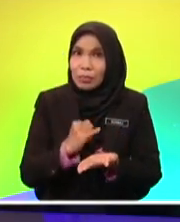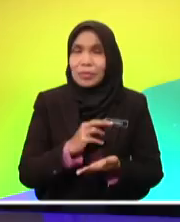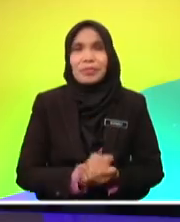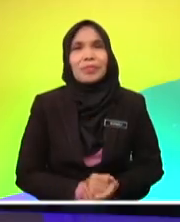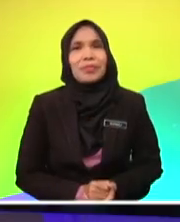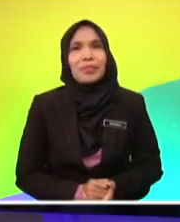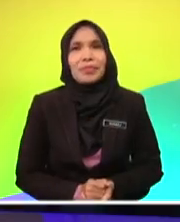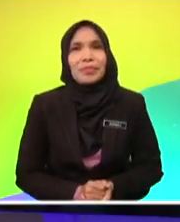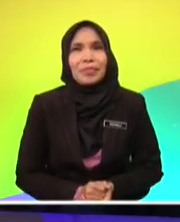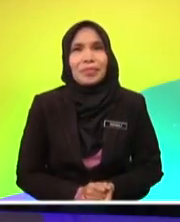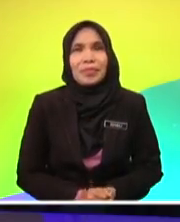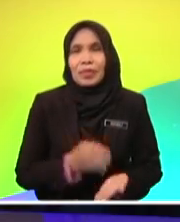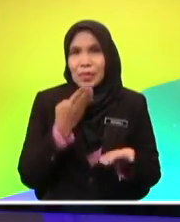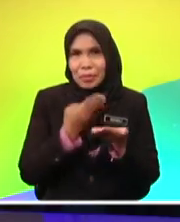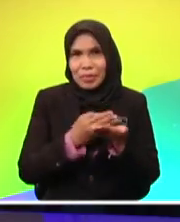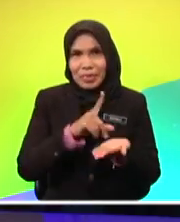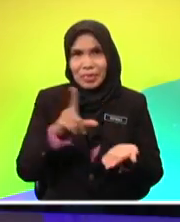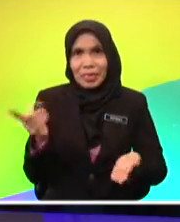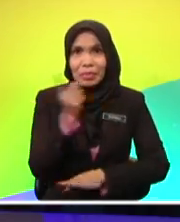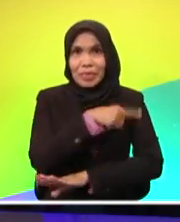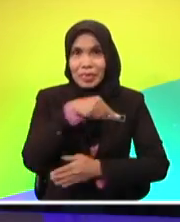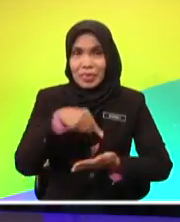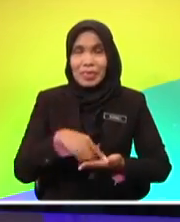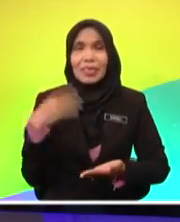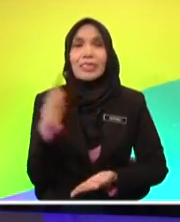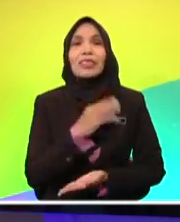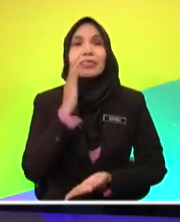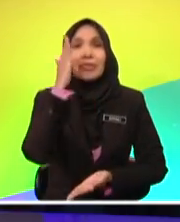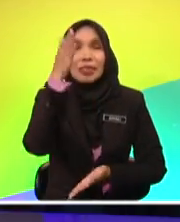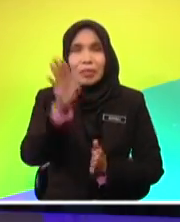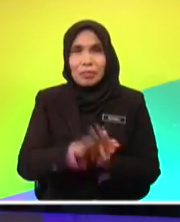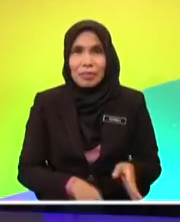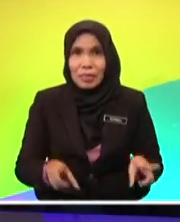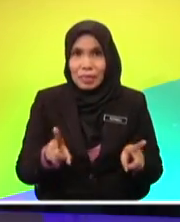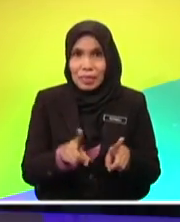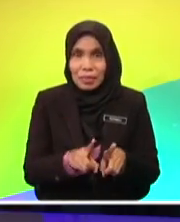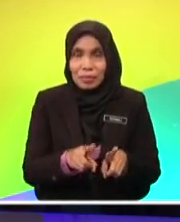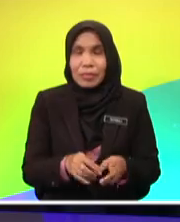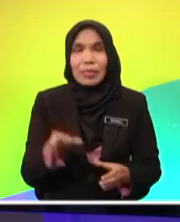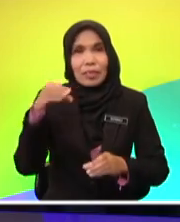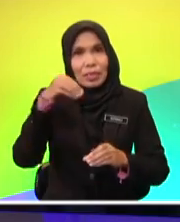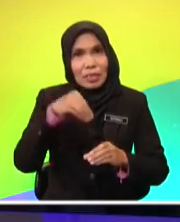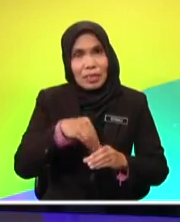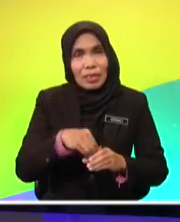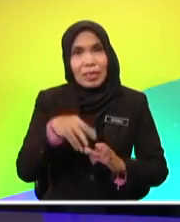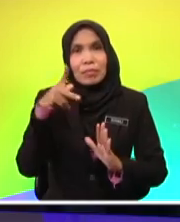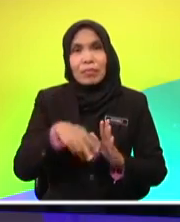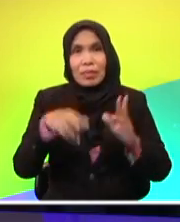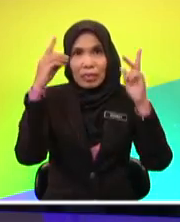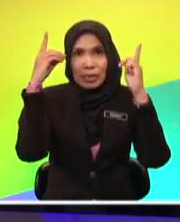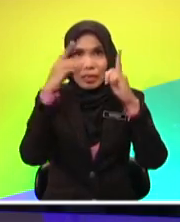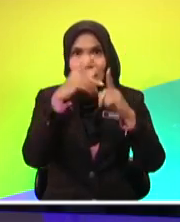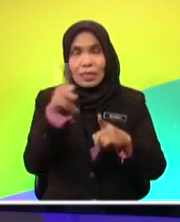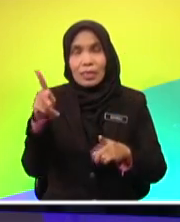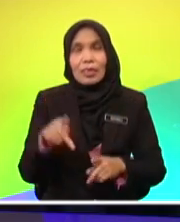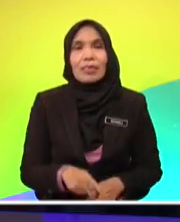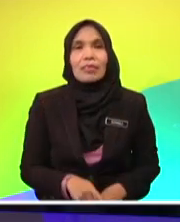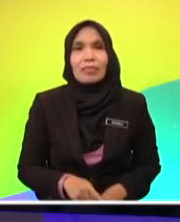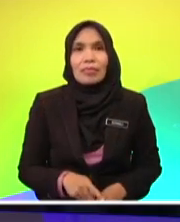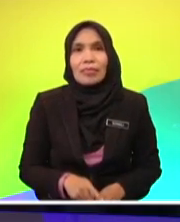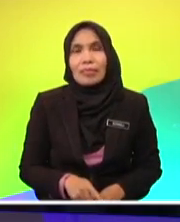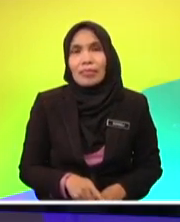ini. Baiklah, hari ini kita akan bersama dalam mata pelajaran pendidikan khas, iaitu pendidikan